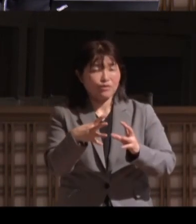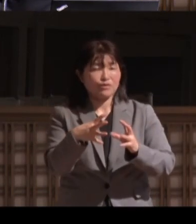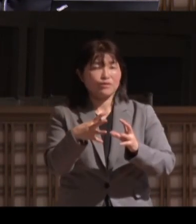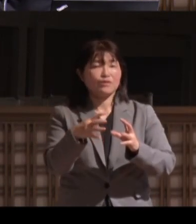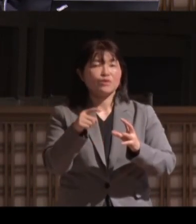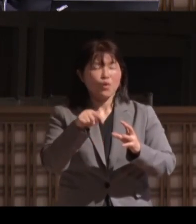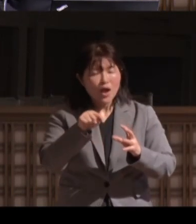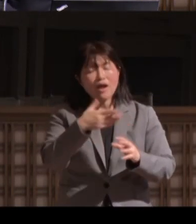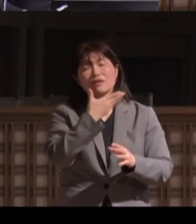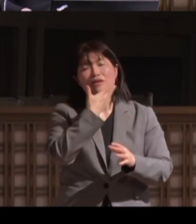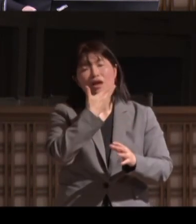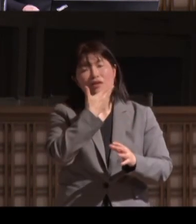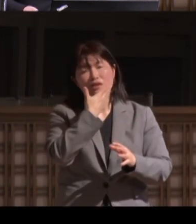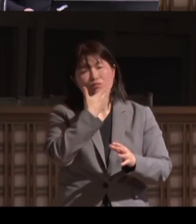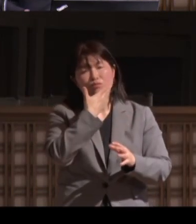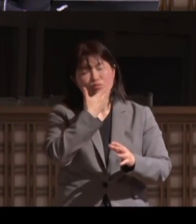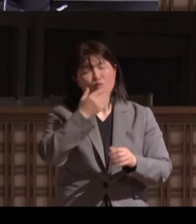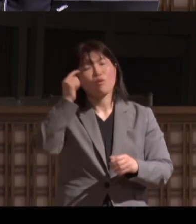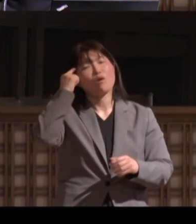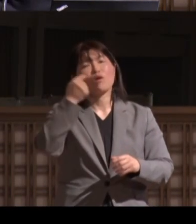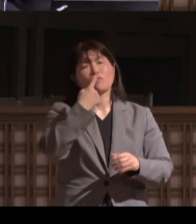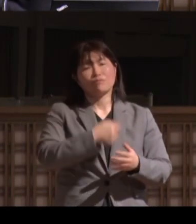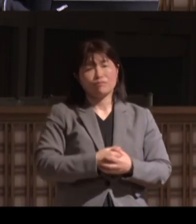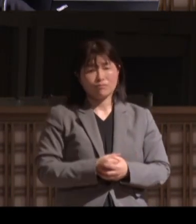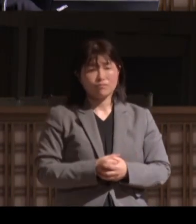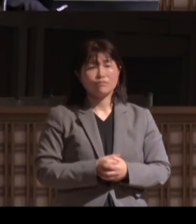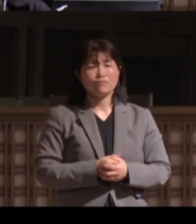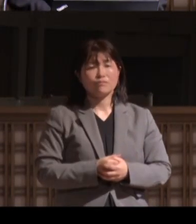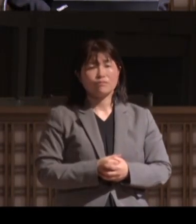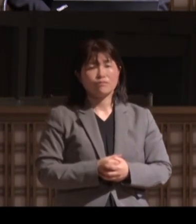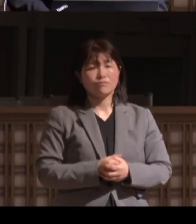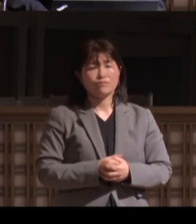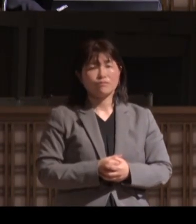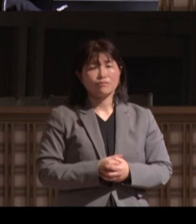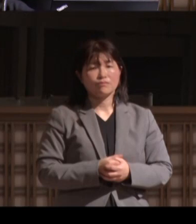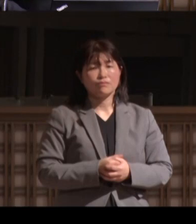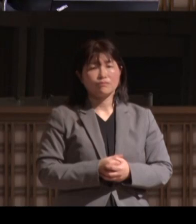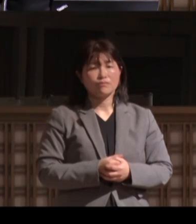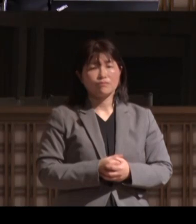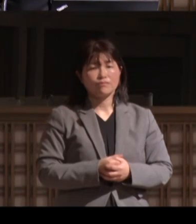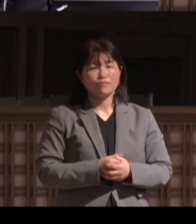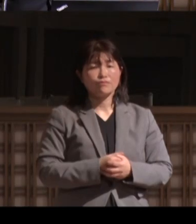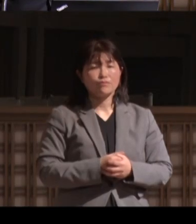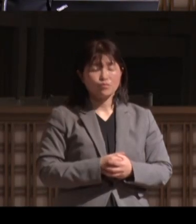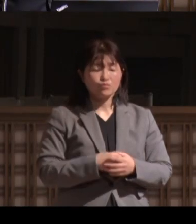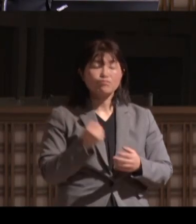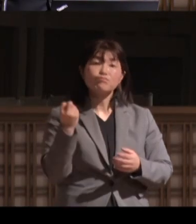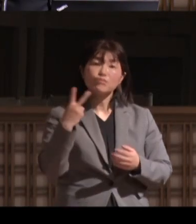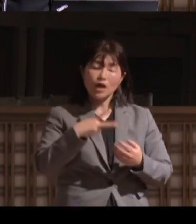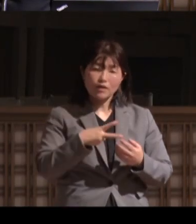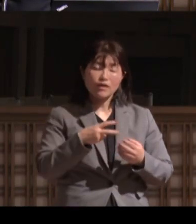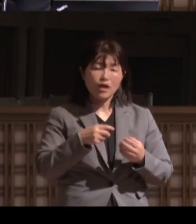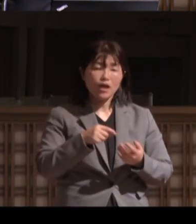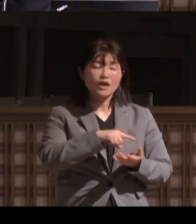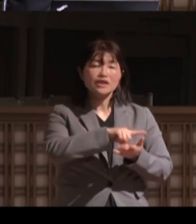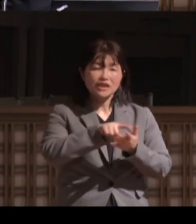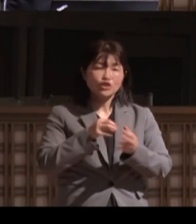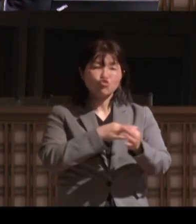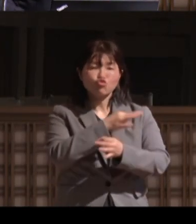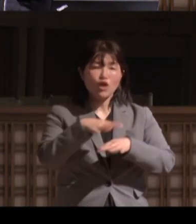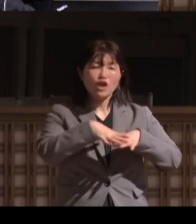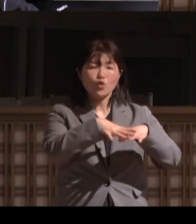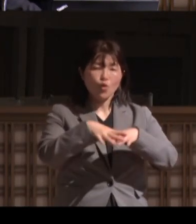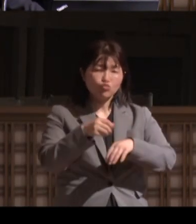あ大切になってくると考えますでえそれその他にもですね地域運営組織